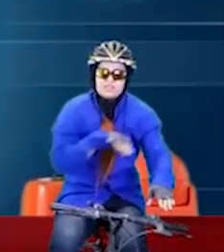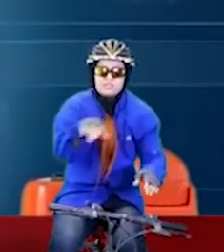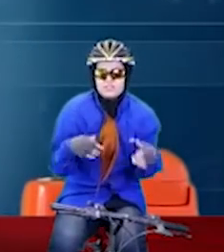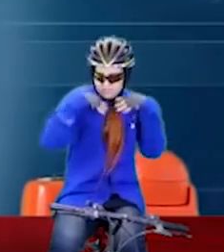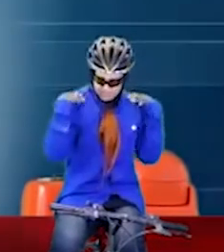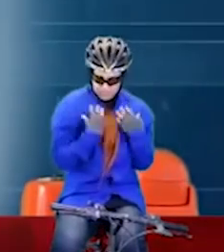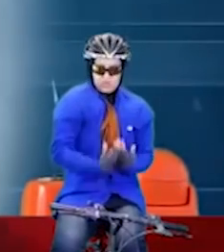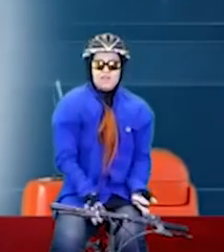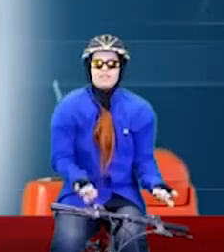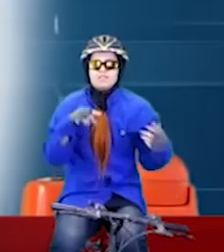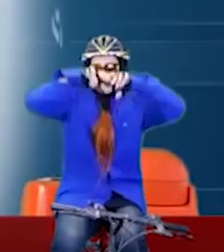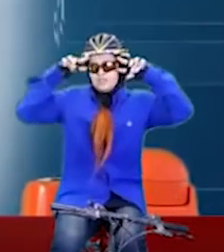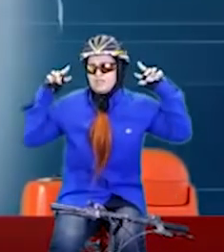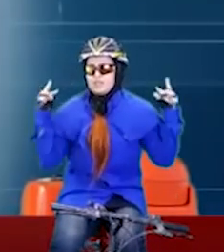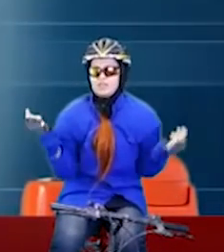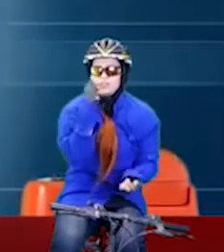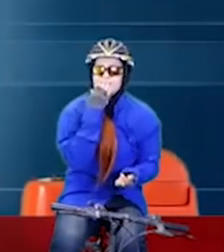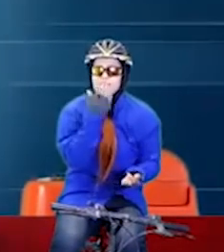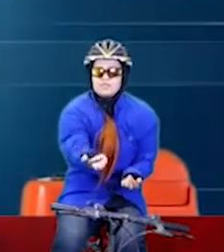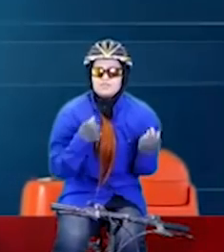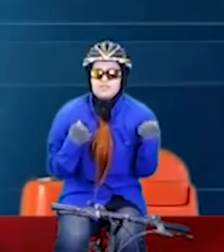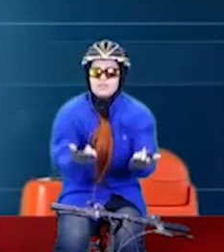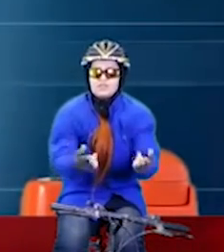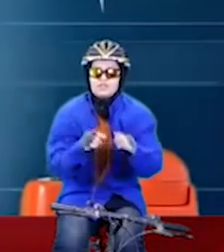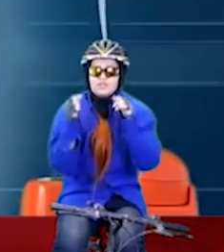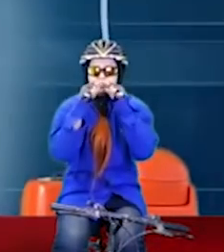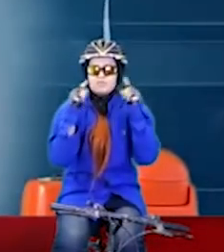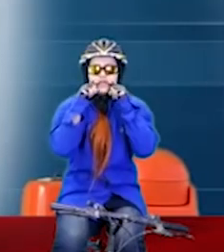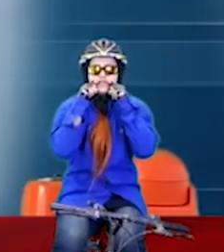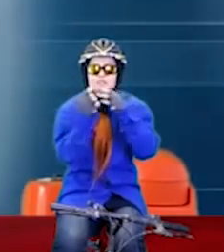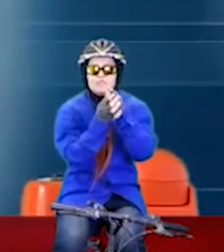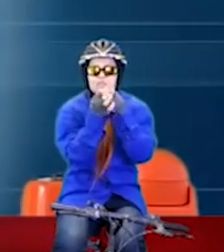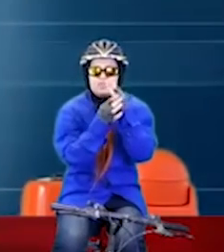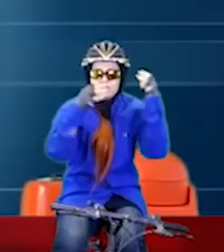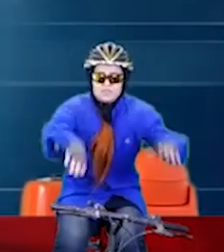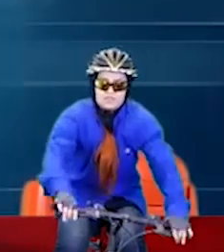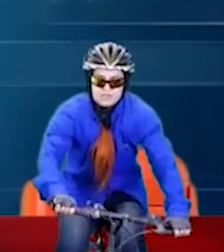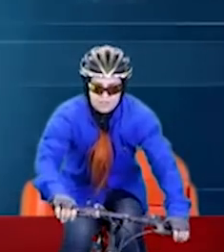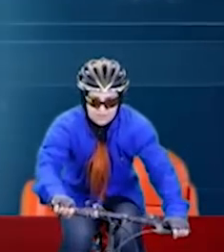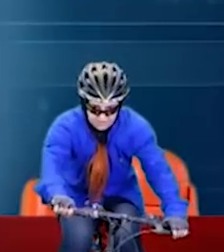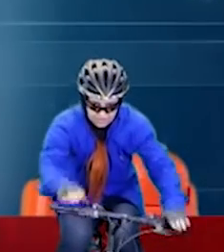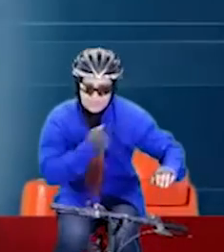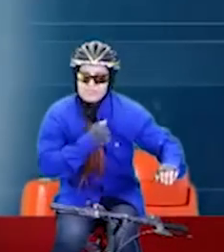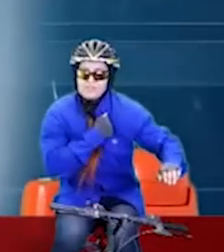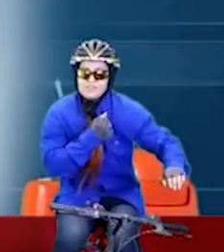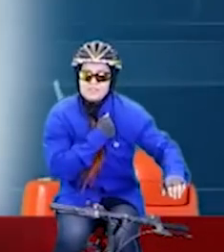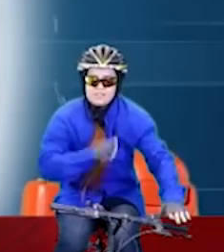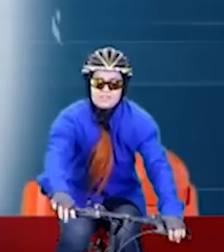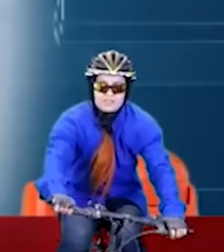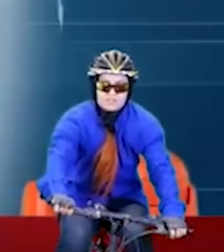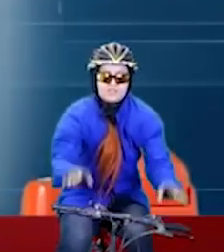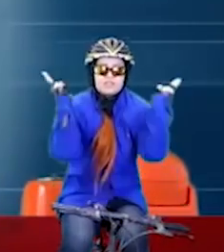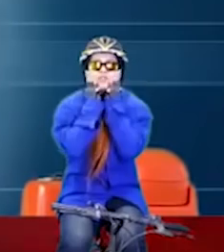سفر کرد، هی کارای لبند کرد، به توصیه ایشون فقط باید شوهر کرد، نه که روی دوچرخه ما را خونین جگر